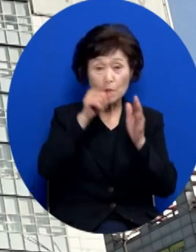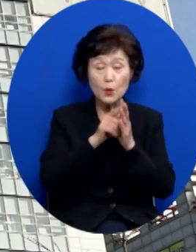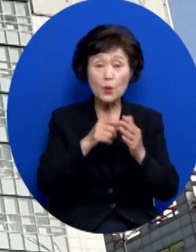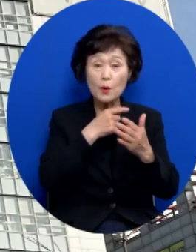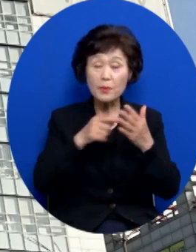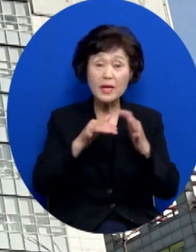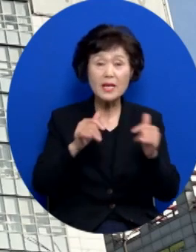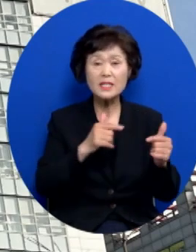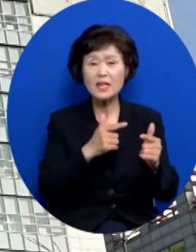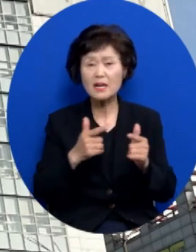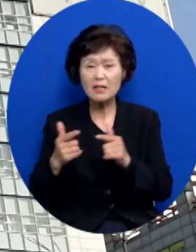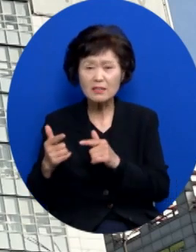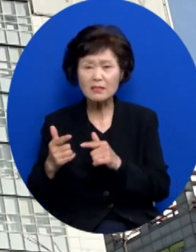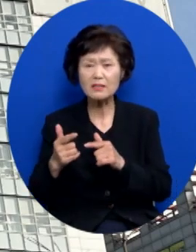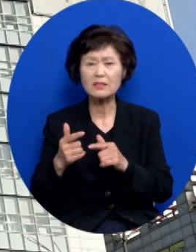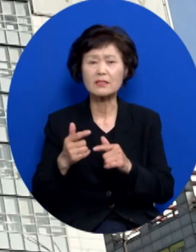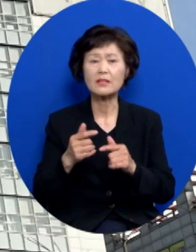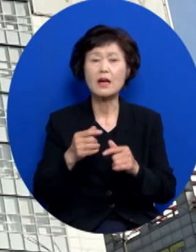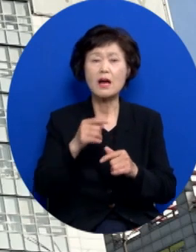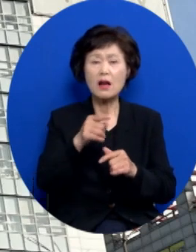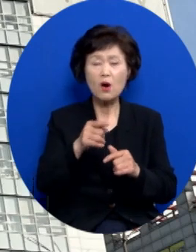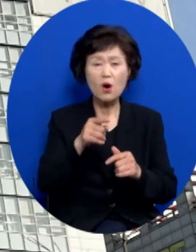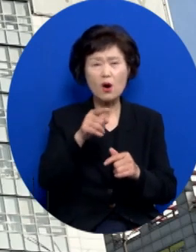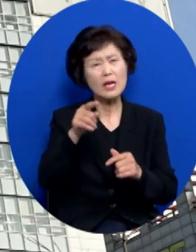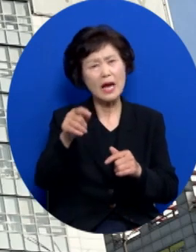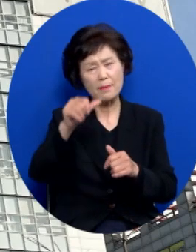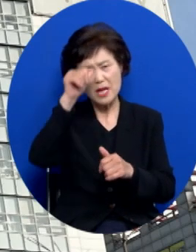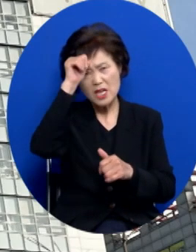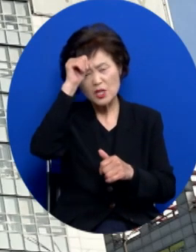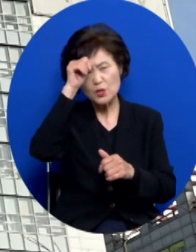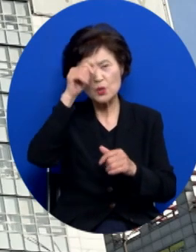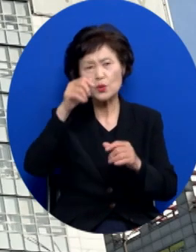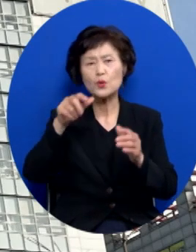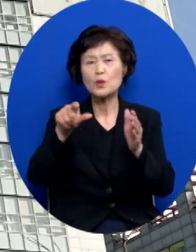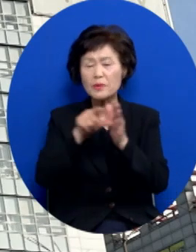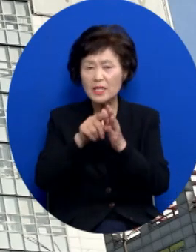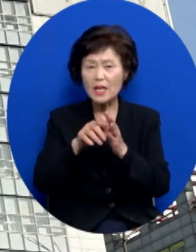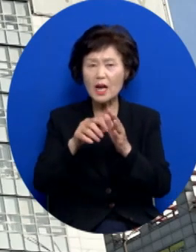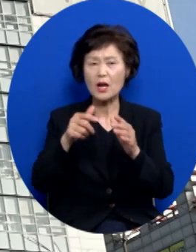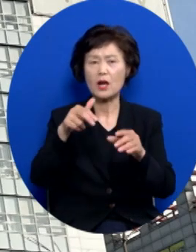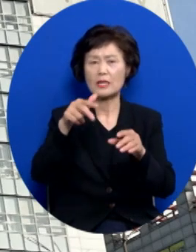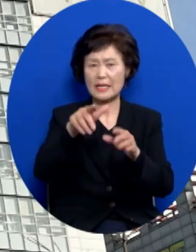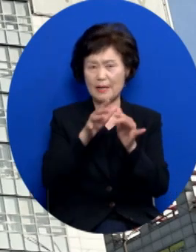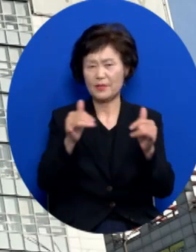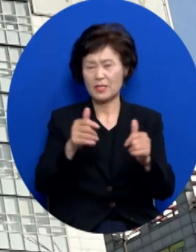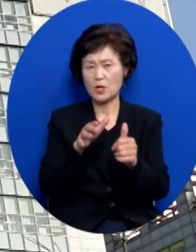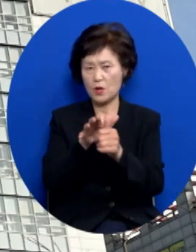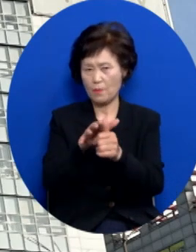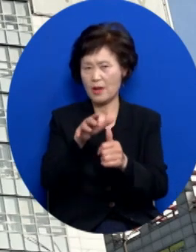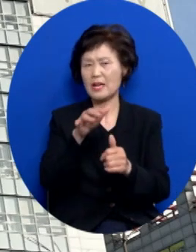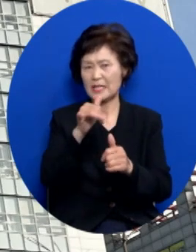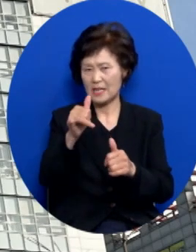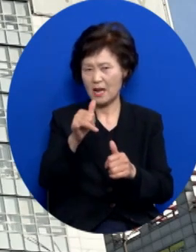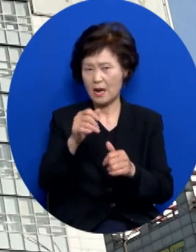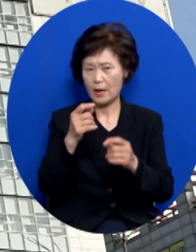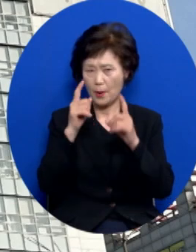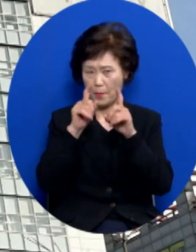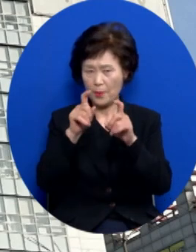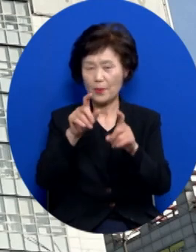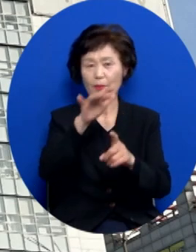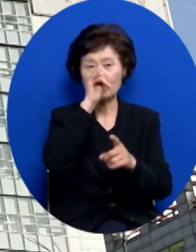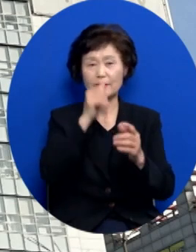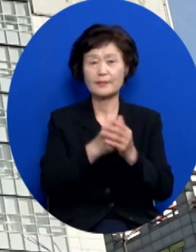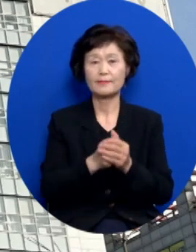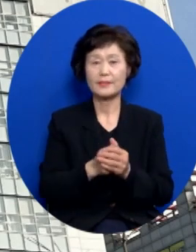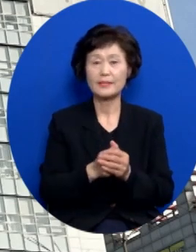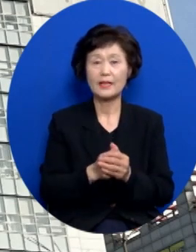힌두 메이테이 부족 공동체를 가해자로 지목하고 있습니다. 기독교 소셜미디어 채널 교회 친구 다무여에서